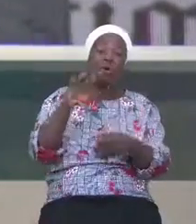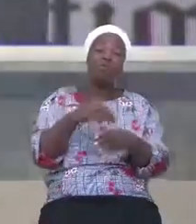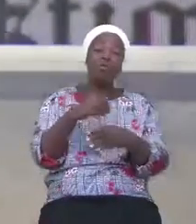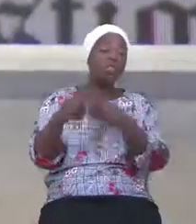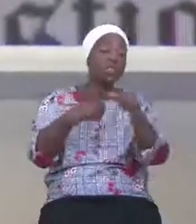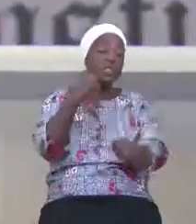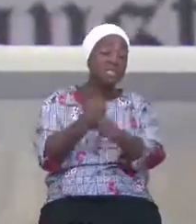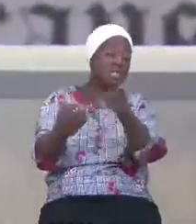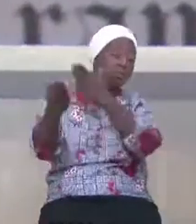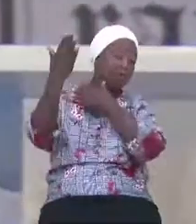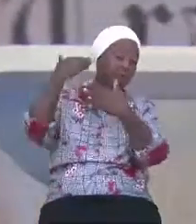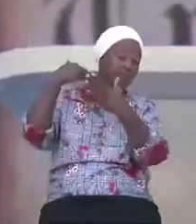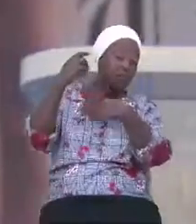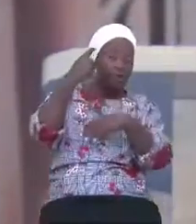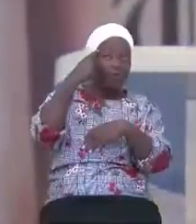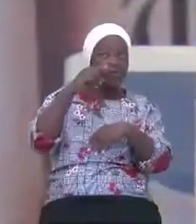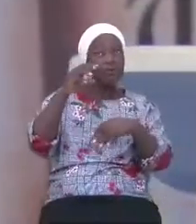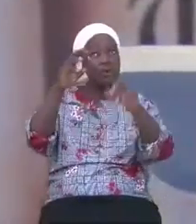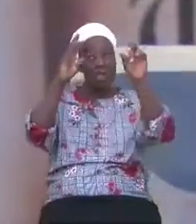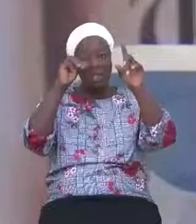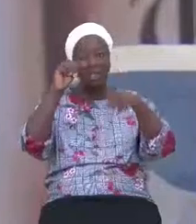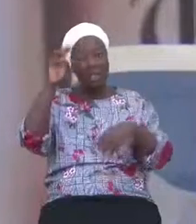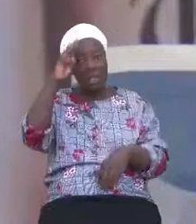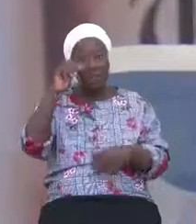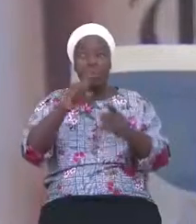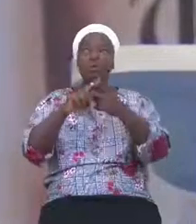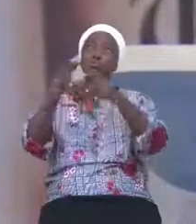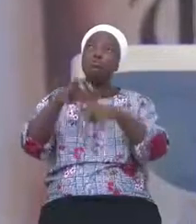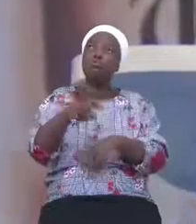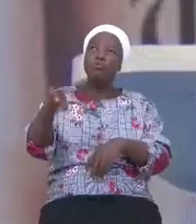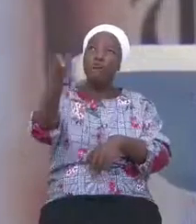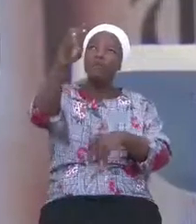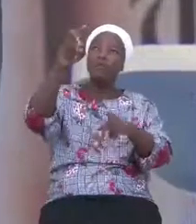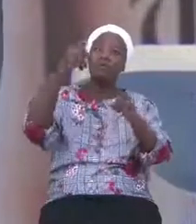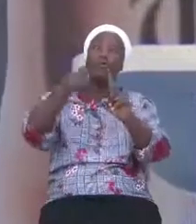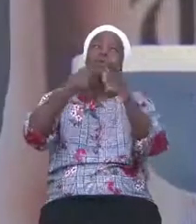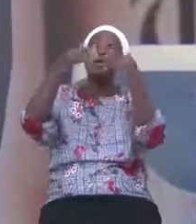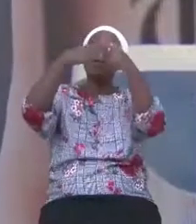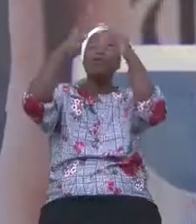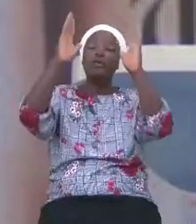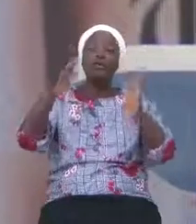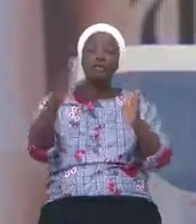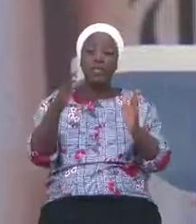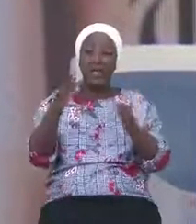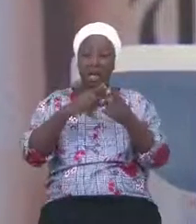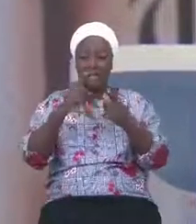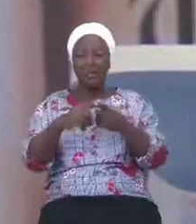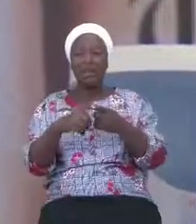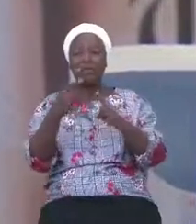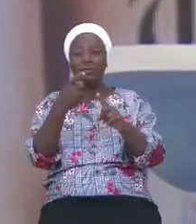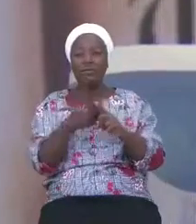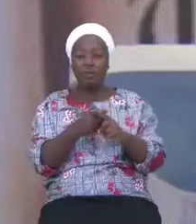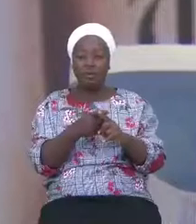auparavant, pour qu'il voyage depuis le ciel, et pour